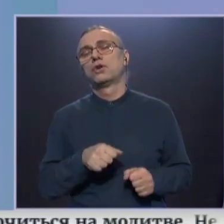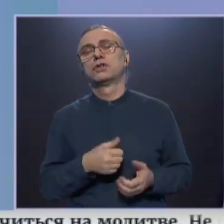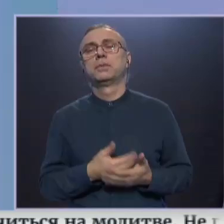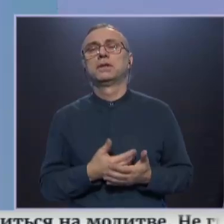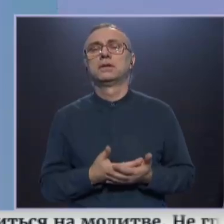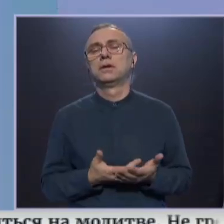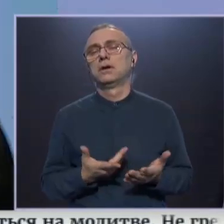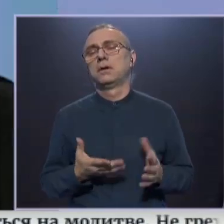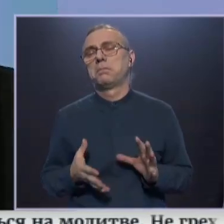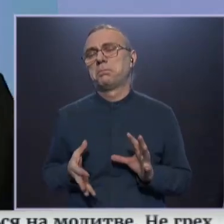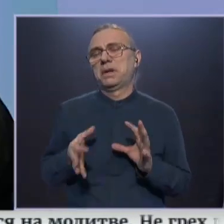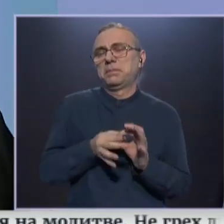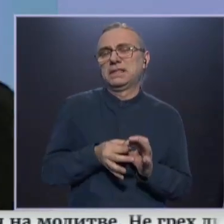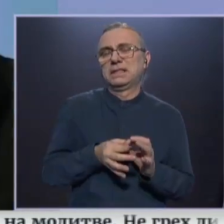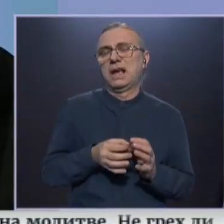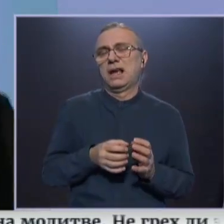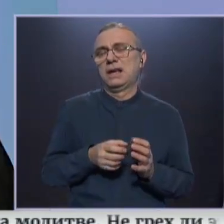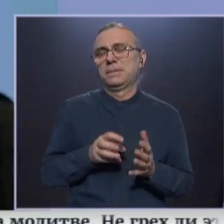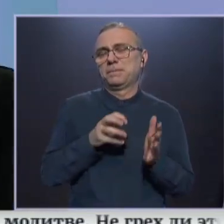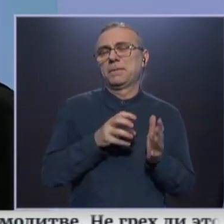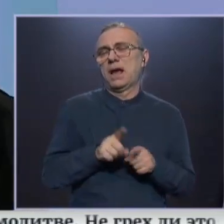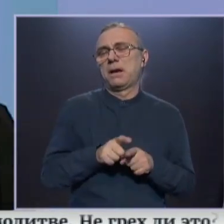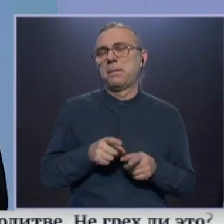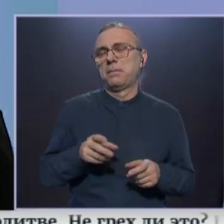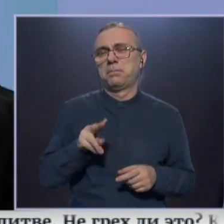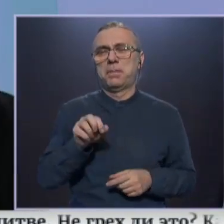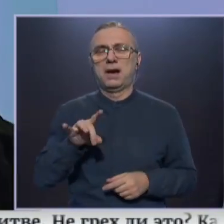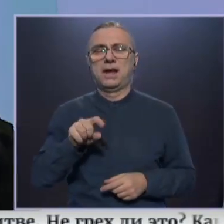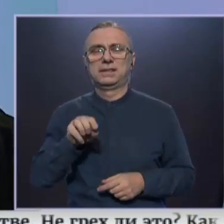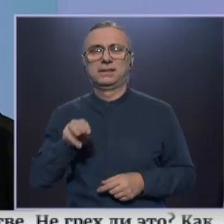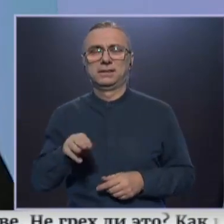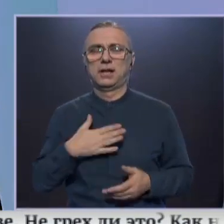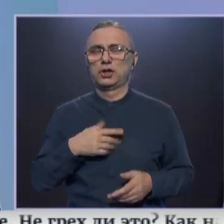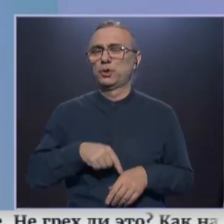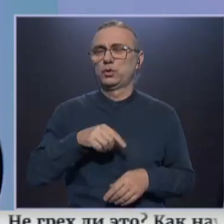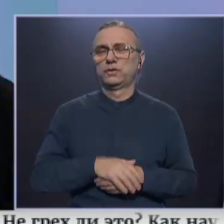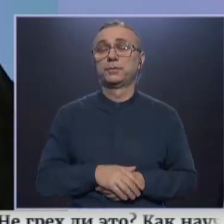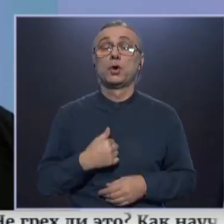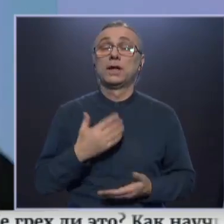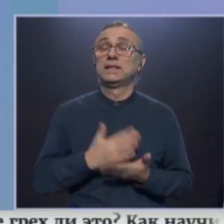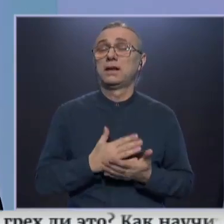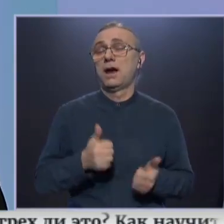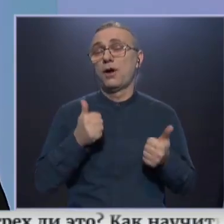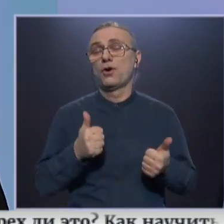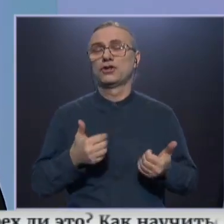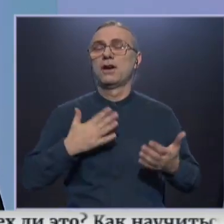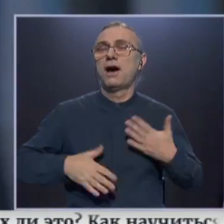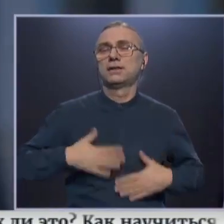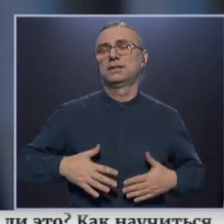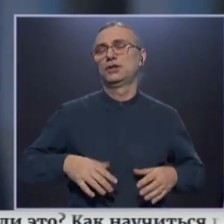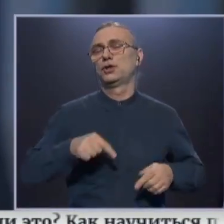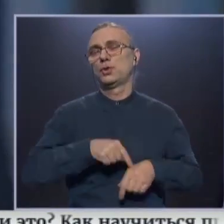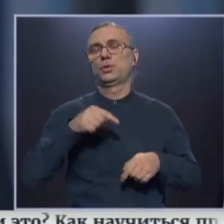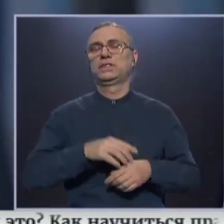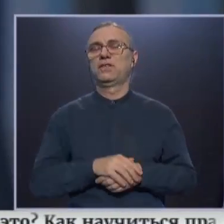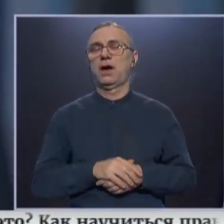нашим чувствам прилепились. У нас есть яркое, хорошее, радостное, творческое чувство, которое позволяет в том числе и в искусство изливаться. А